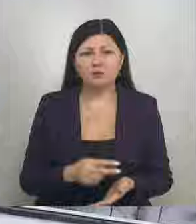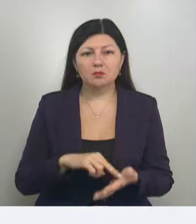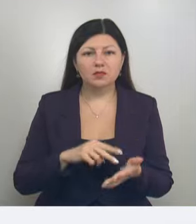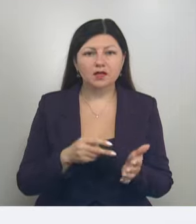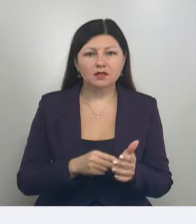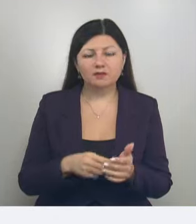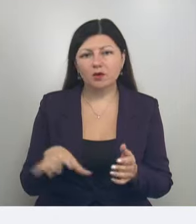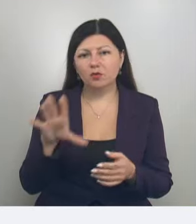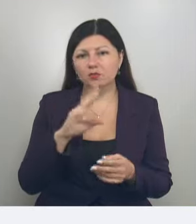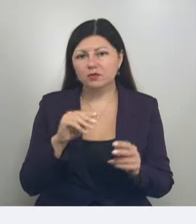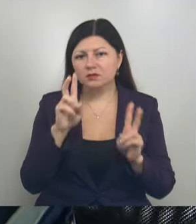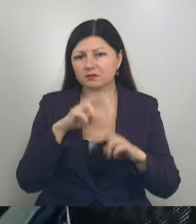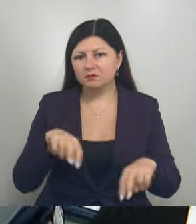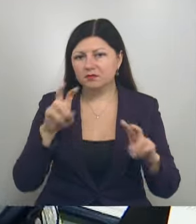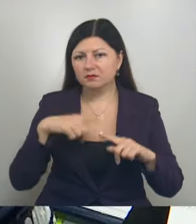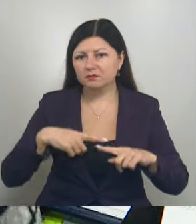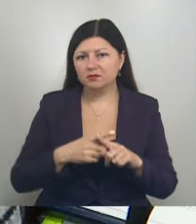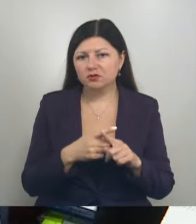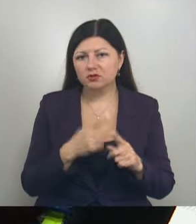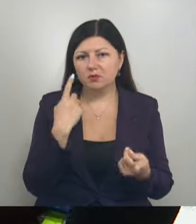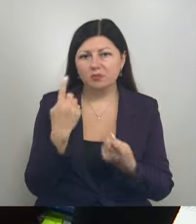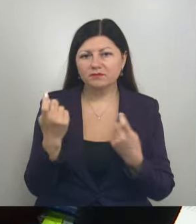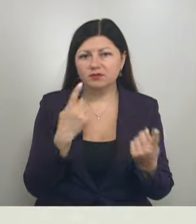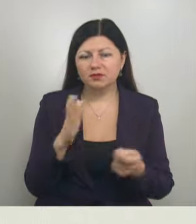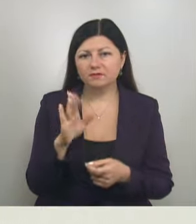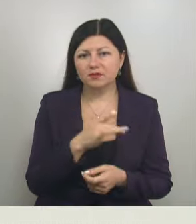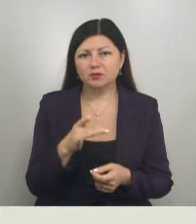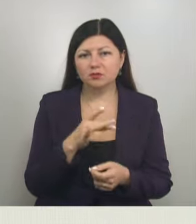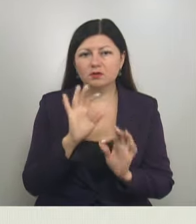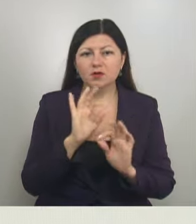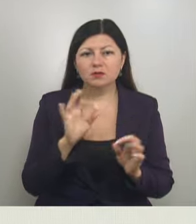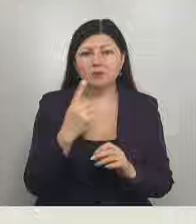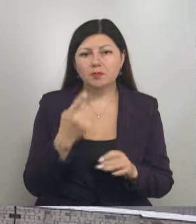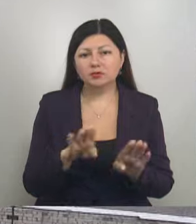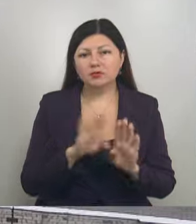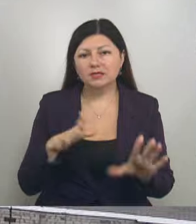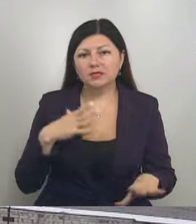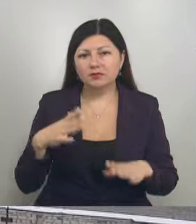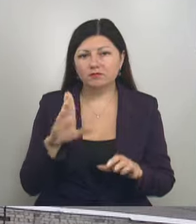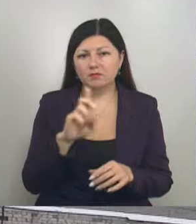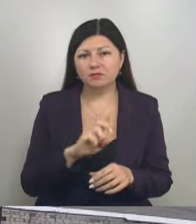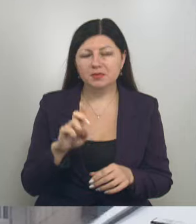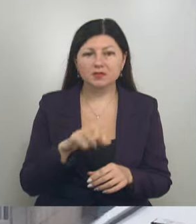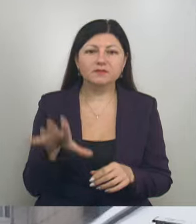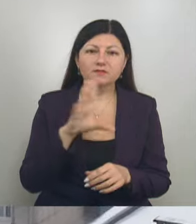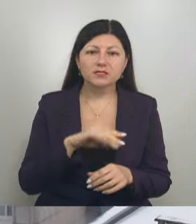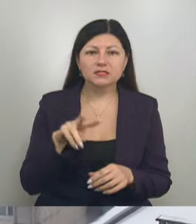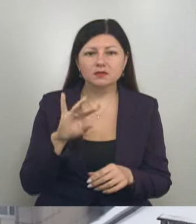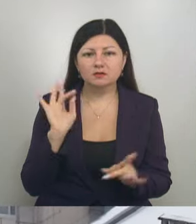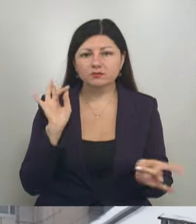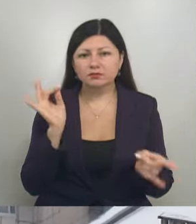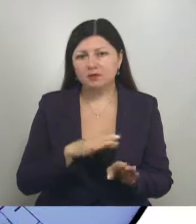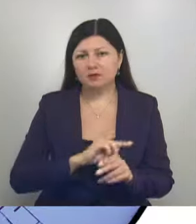Плановая комплексная техническая проверка системы оповещения в регионе. Расскажем об одной из таких тренировок в Белгороде. Все ли устройства в